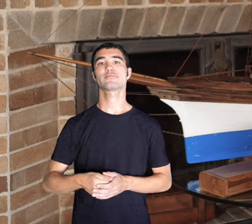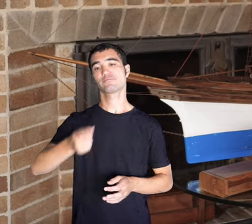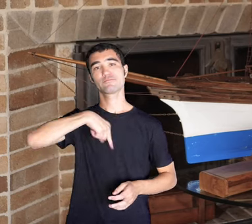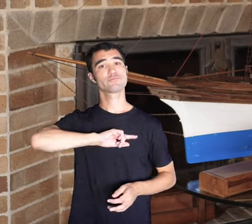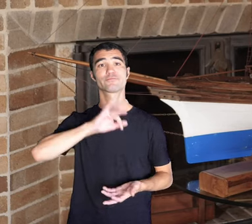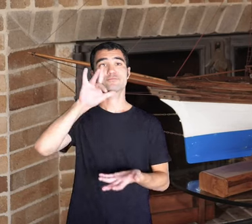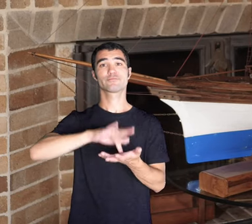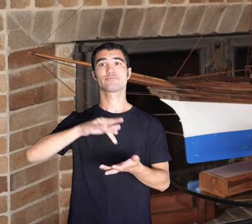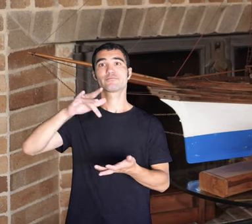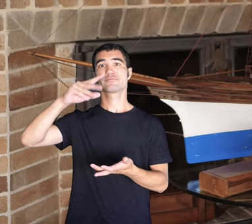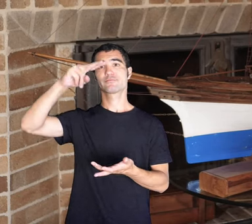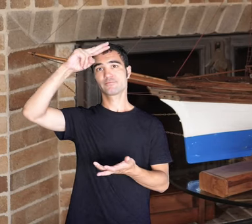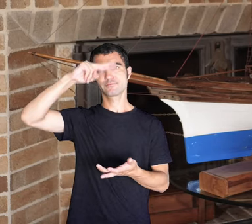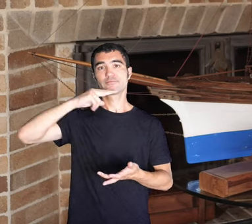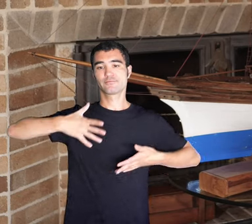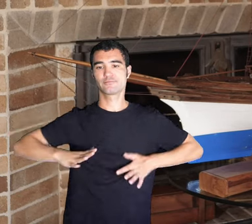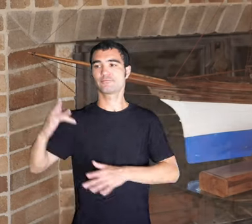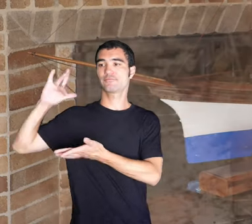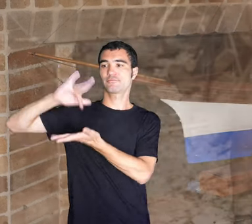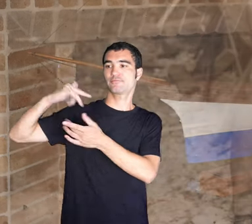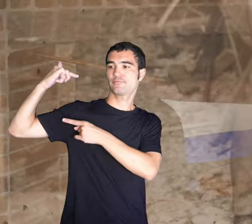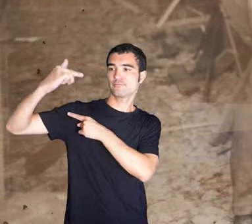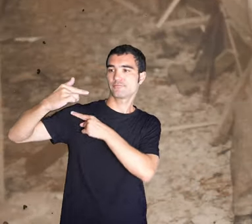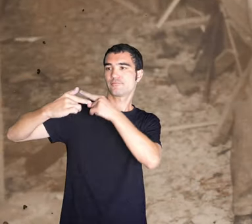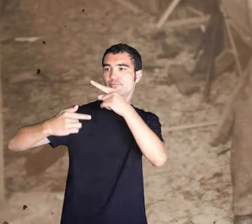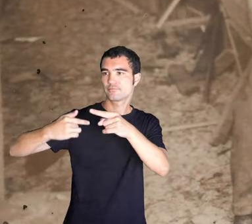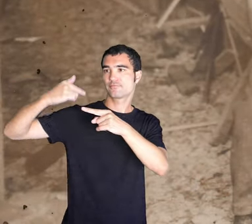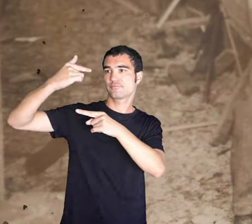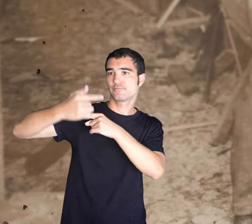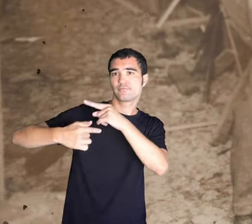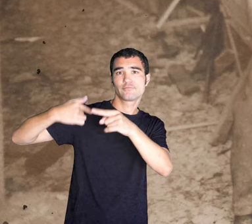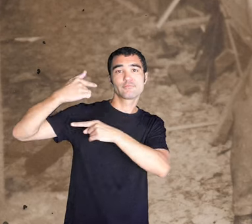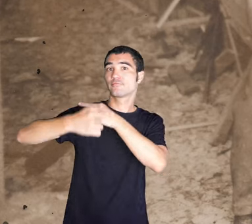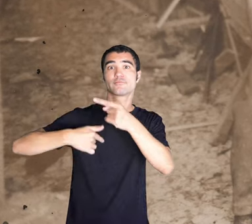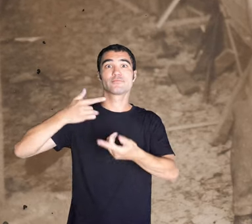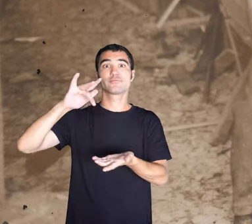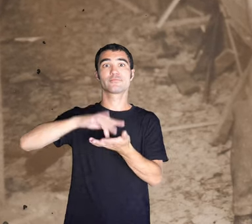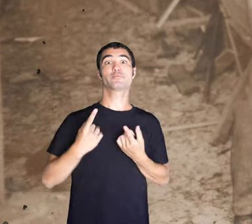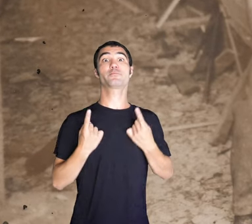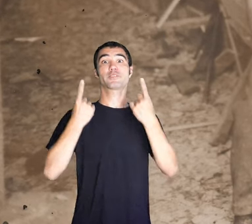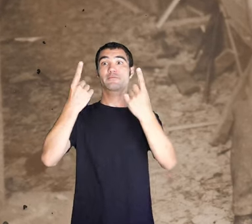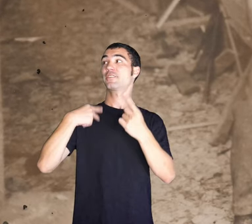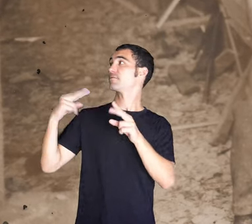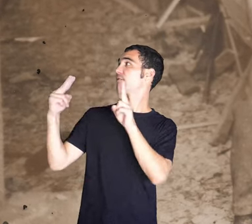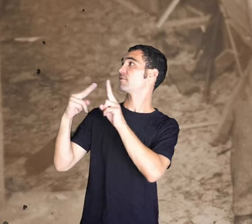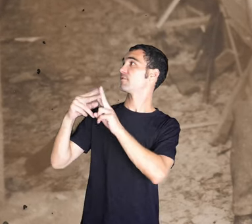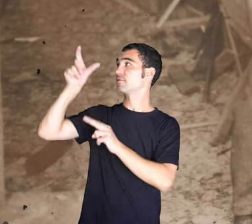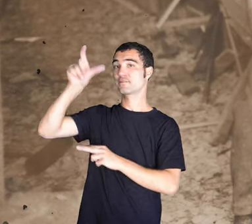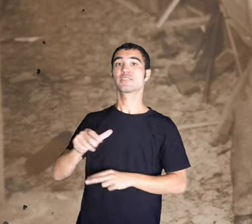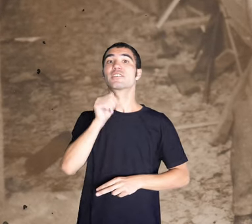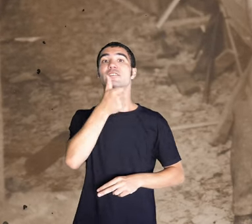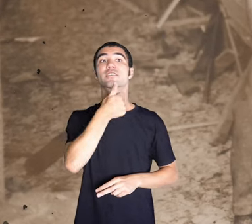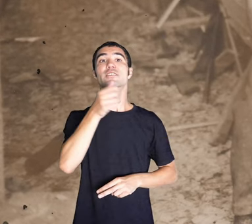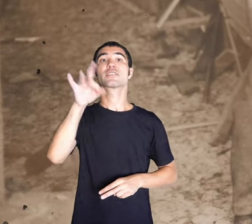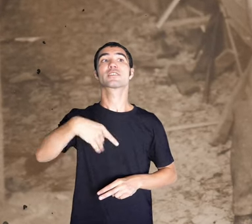passar de pares a fills, fins a arribar en el primer que jo he conegut, que era el meu predí Ignasi,